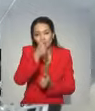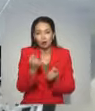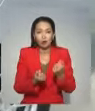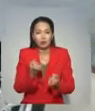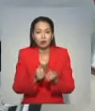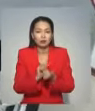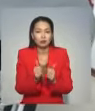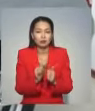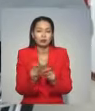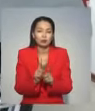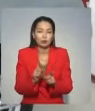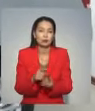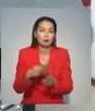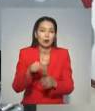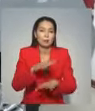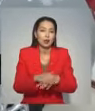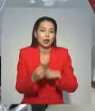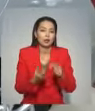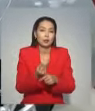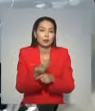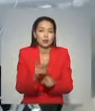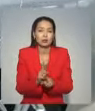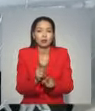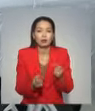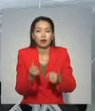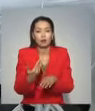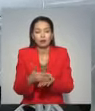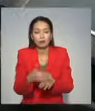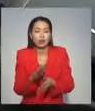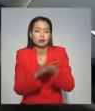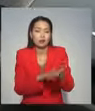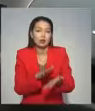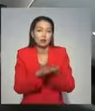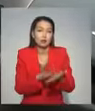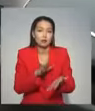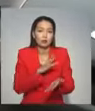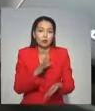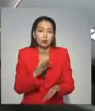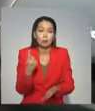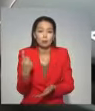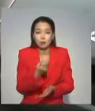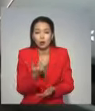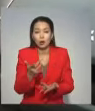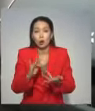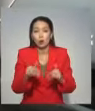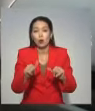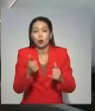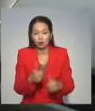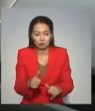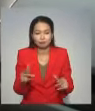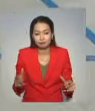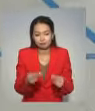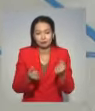тұлпар айыр бастайтын тұтынушы банк арқылы бірнеше рет автонесиеге өтінім берген. Бірақ апта бұрын онлайн рәсімдеп жолы